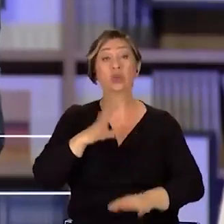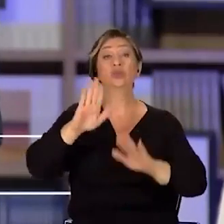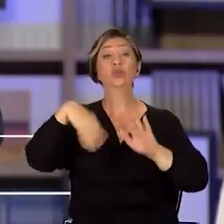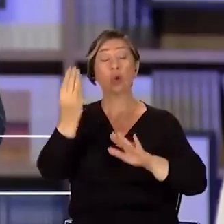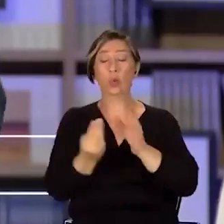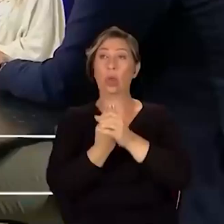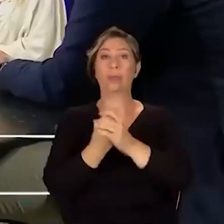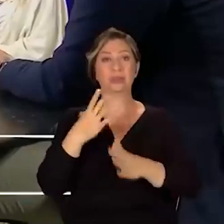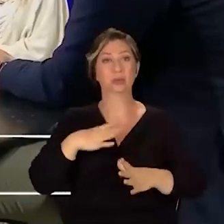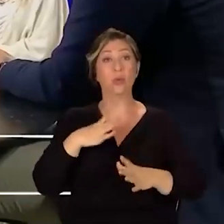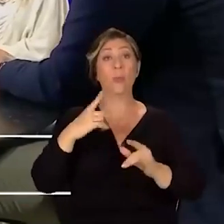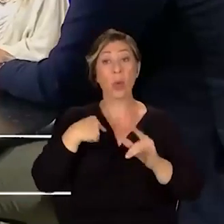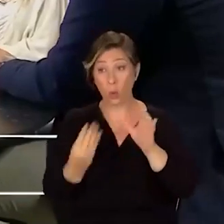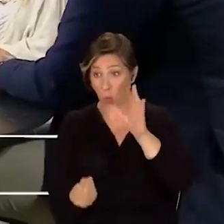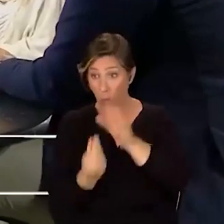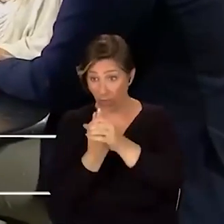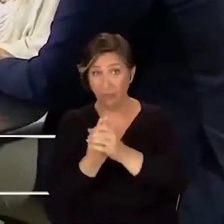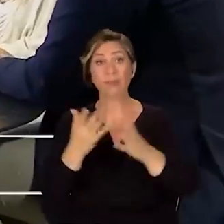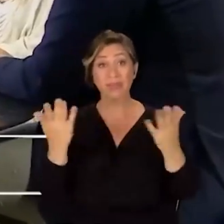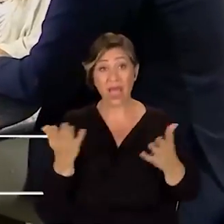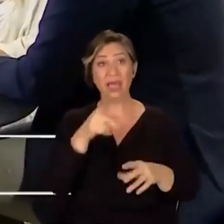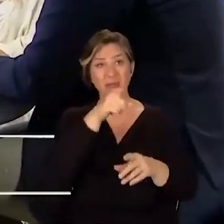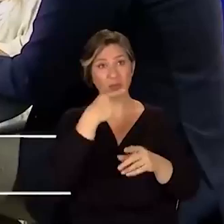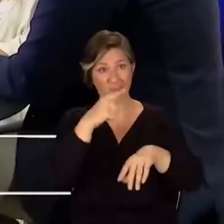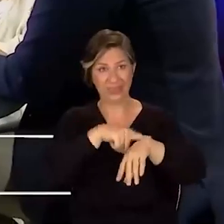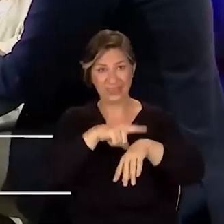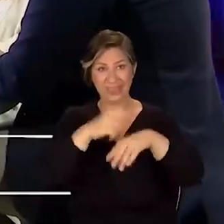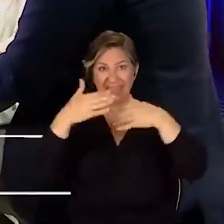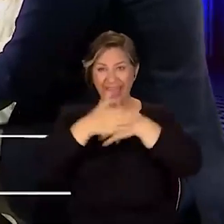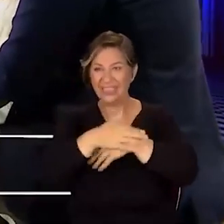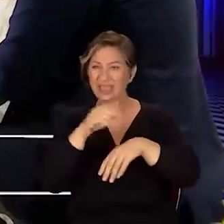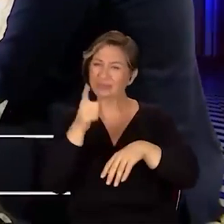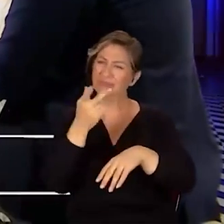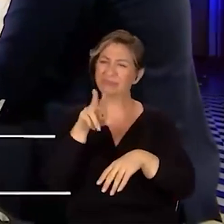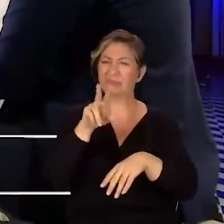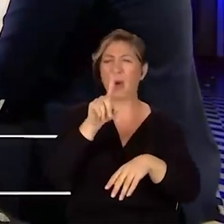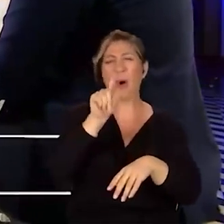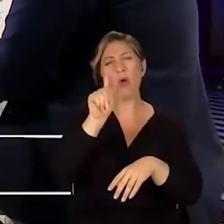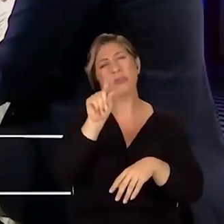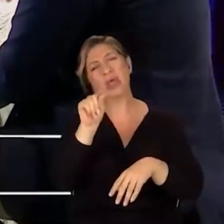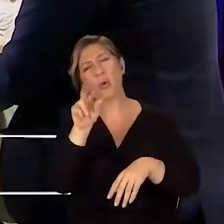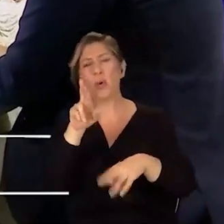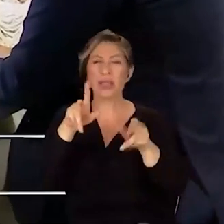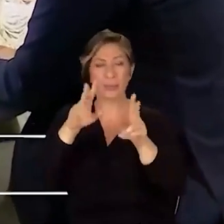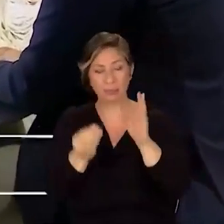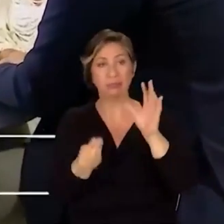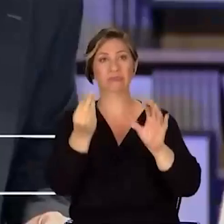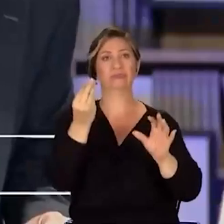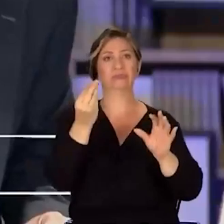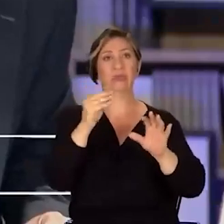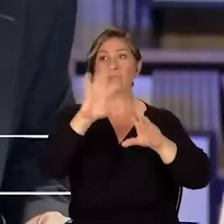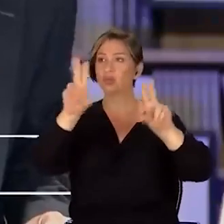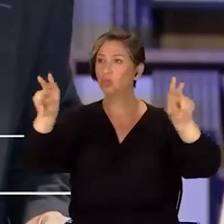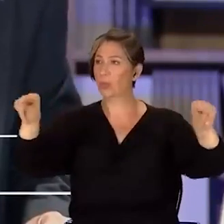sonra uyanmak istiyorum. Ben ondan sonra uyandığımda söylediğiniz saatler gece yarısına yakın saatler ya da gece yarısı. Bu sefer herkes